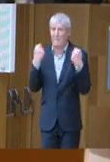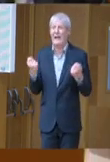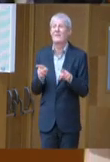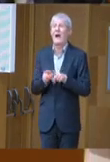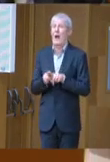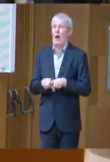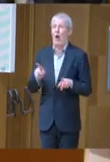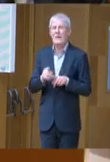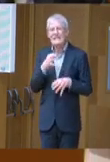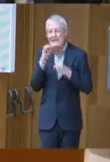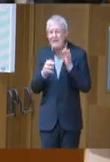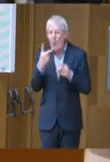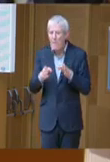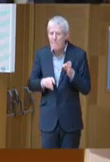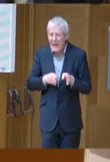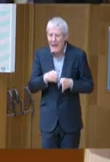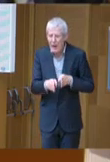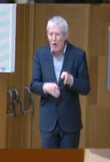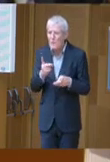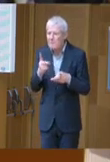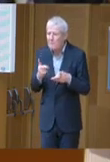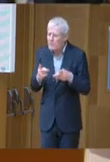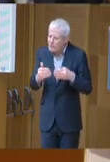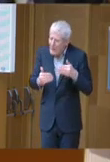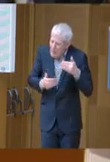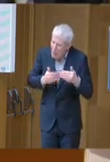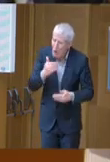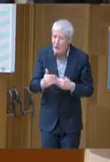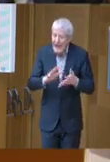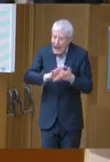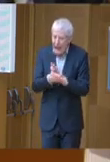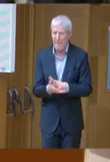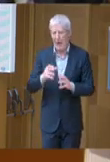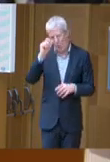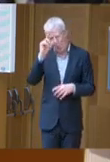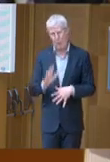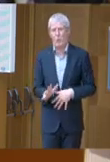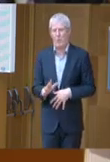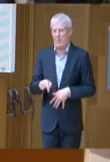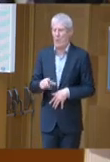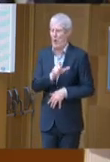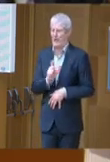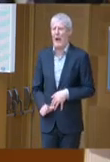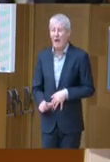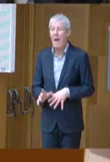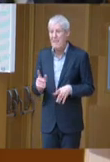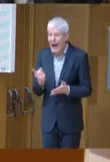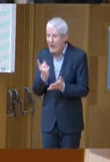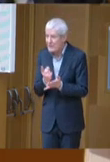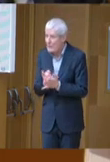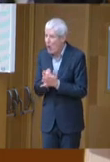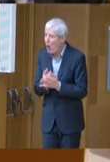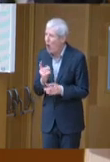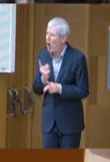momento significativo di un percorso, di un processo che ha cambiato la cultura e sta cambiando la cultura del nostro Paese. Ma dobbiamo essere sempre